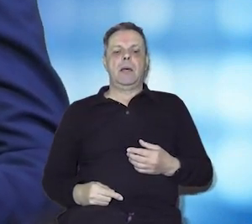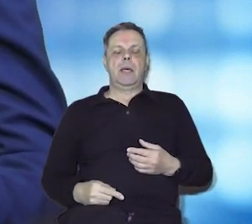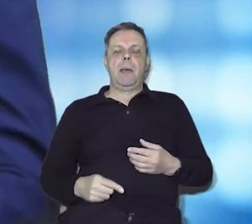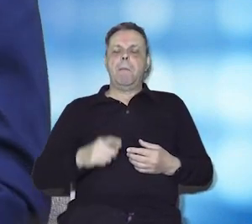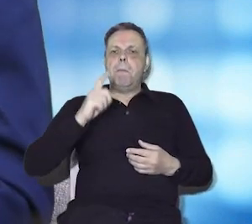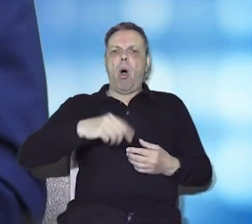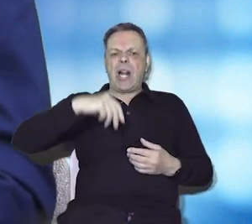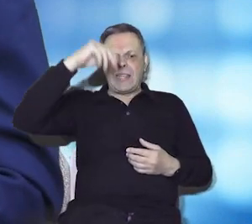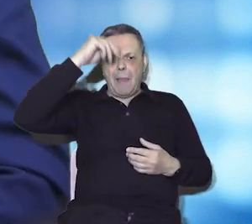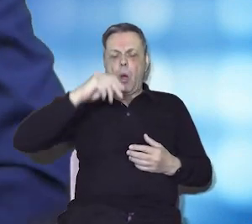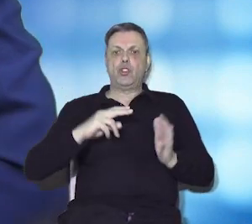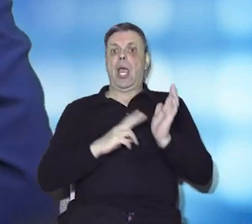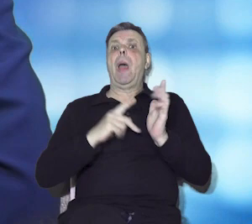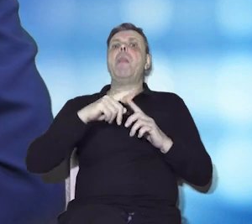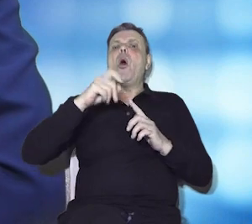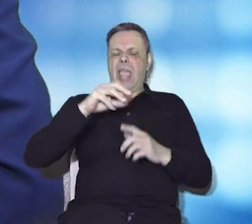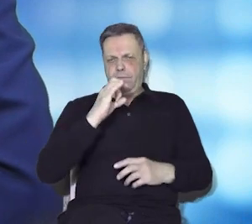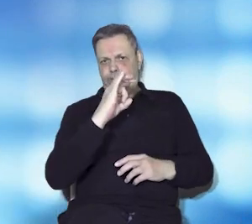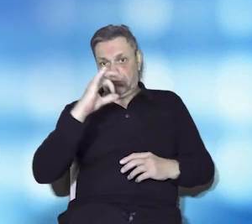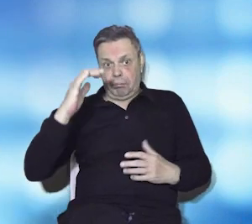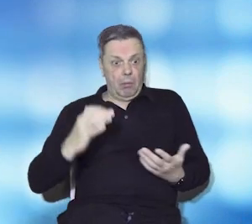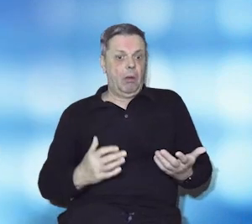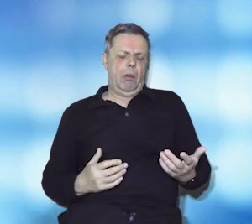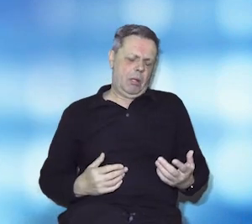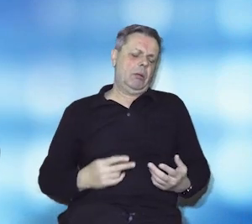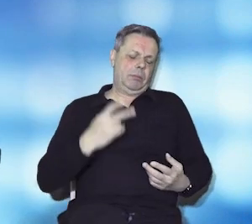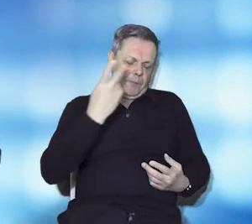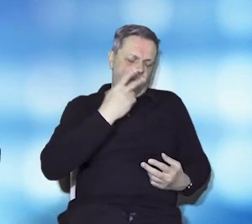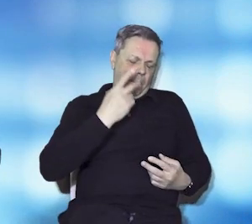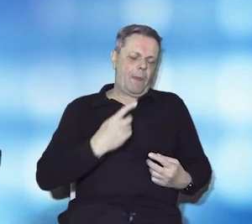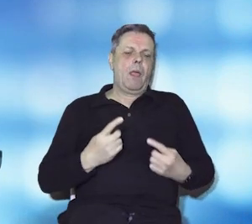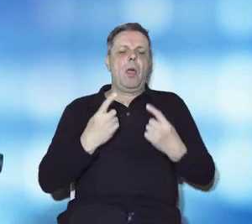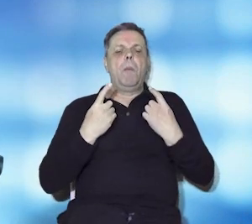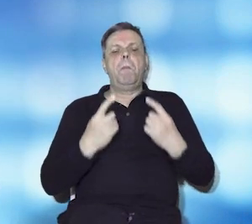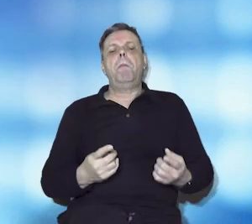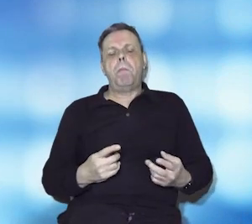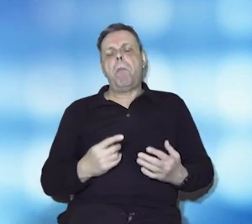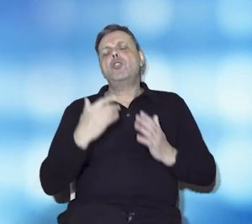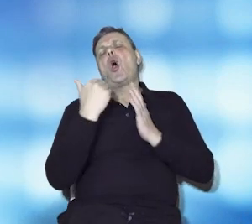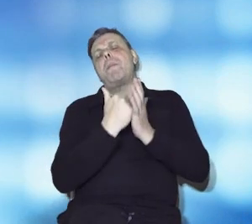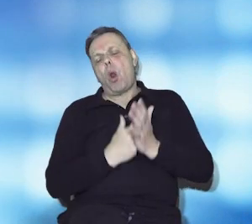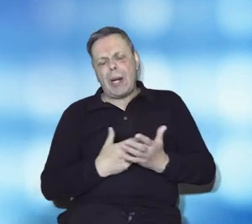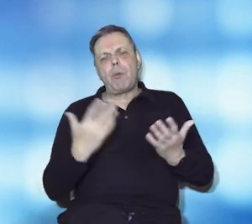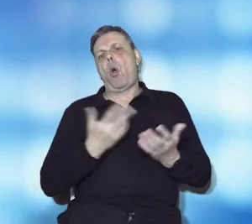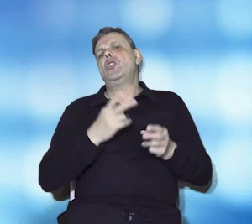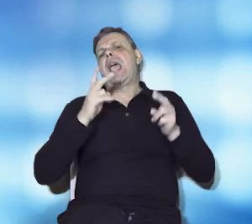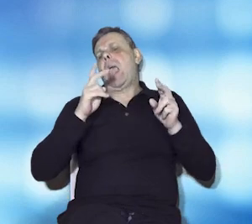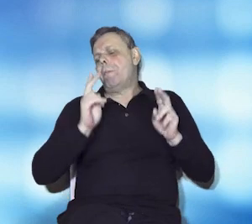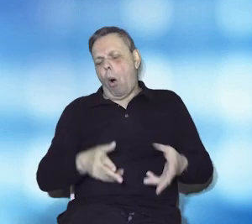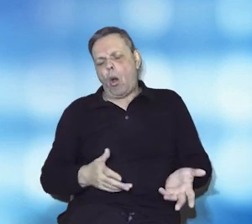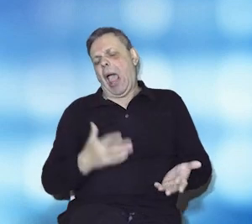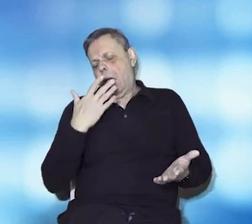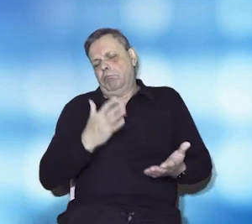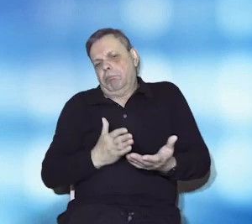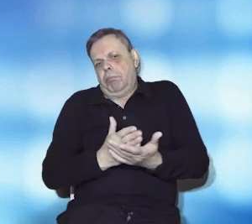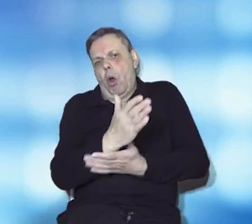naučiti note, svašta vi to morate. Pa postoji, trebate, da, postoji određeni program koji se mora zadovoljiti, znači po nekom, kako